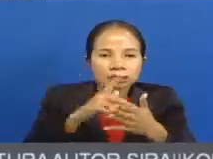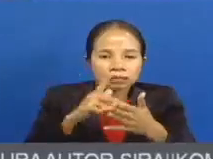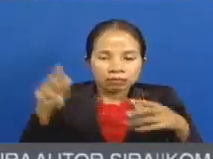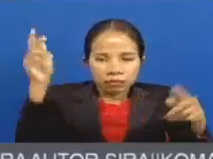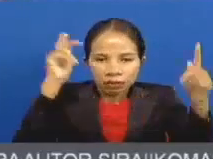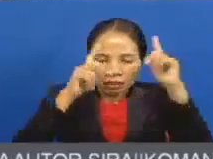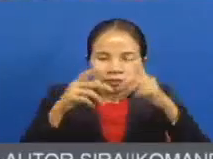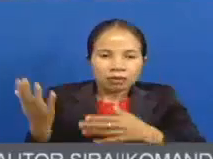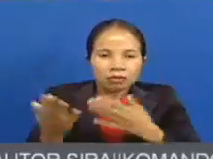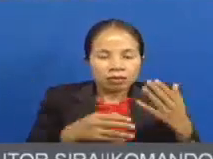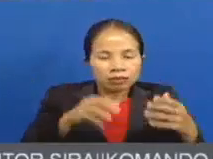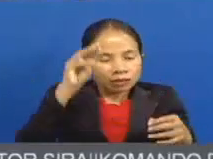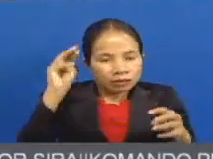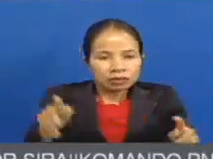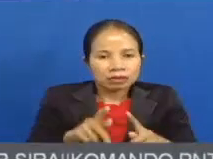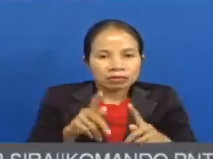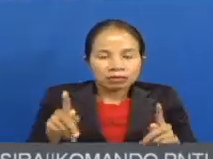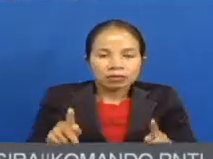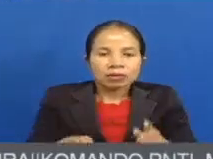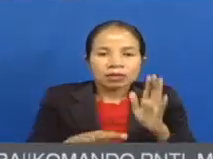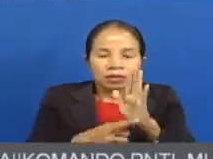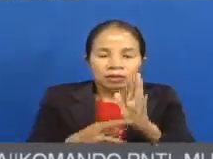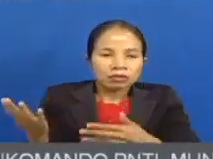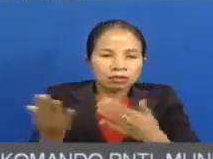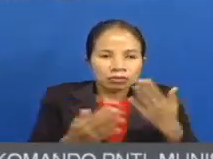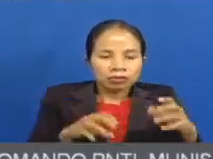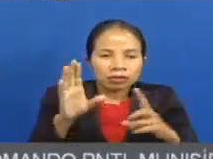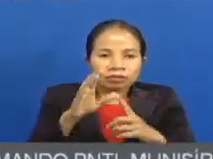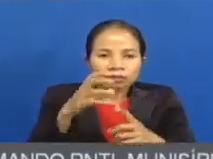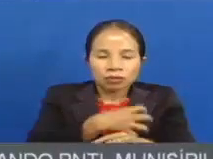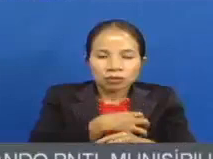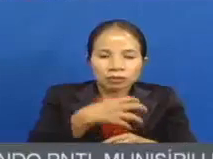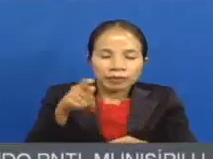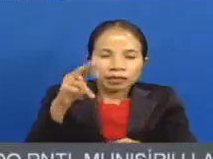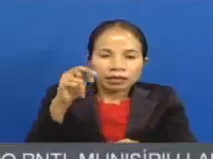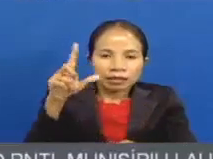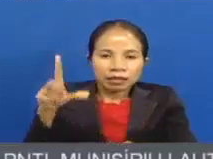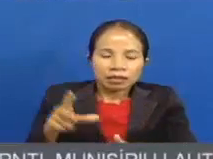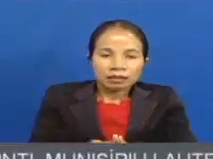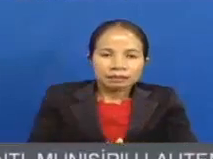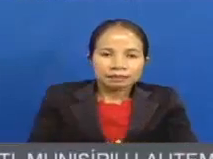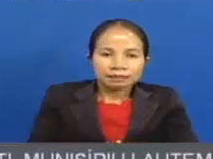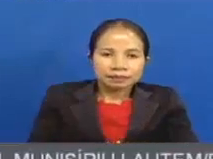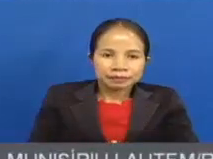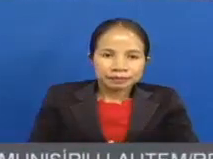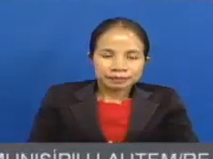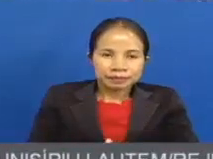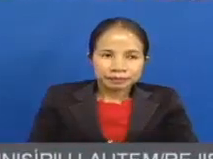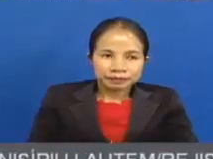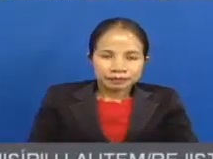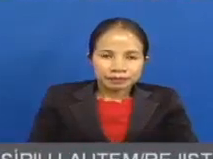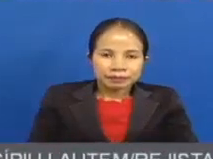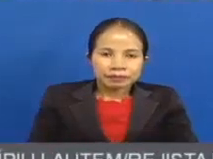ne, submete ona ba Ministério Público, no relator encaminha ona ba Comando Geral Peniteli. Husi Municipio Ainaro, Napoleon